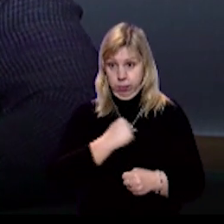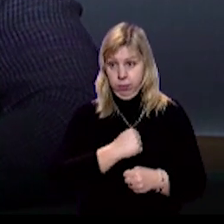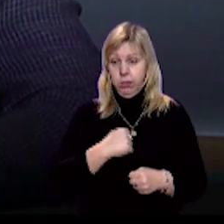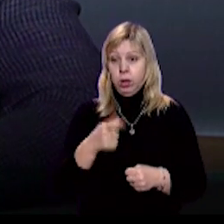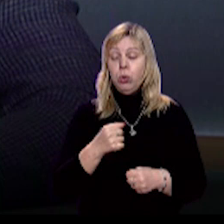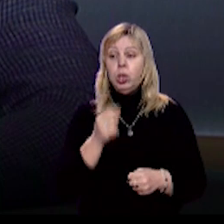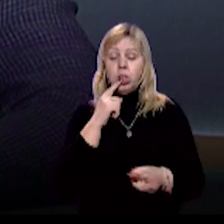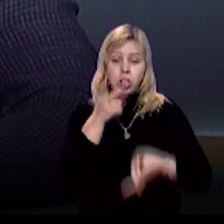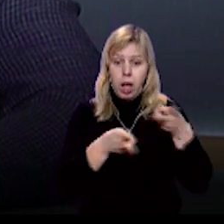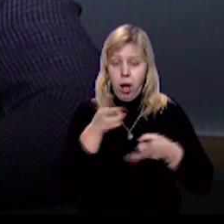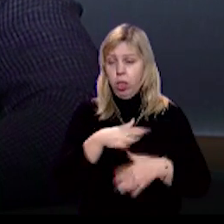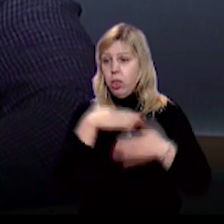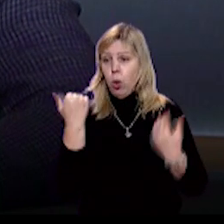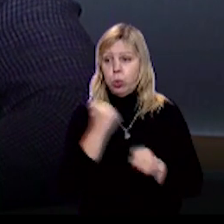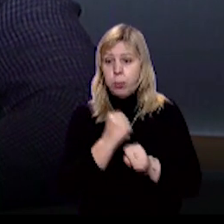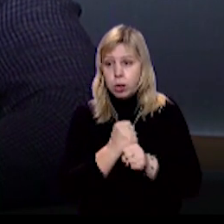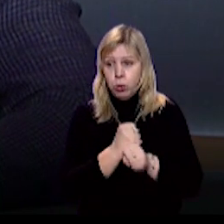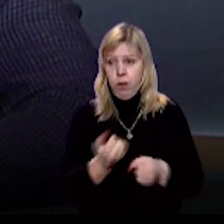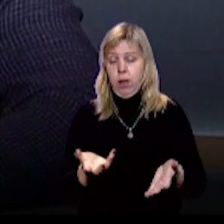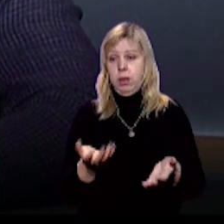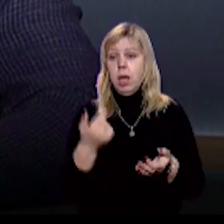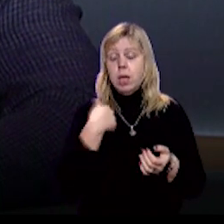люди жаліються, не хочуть працювати.